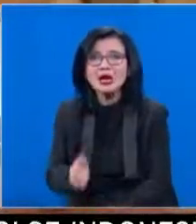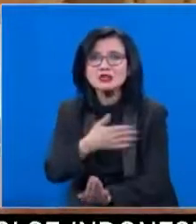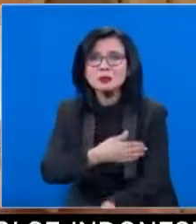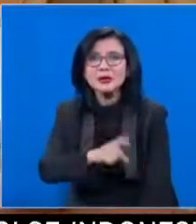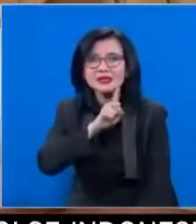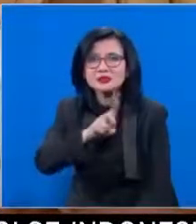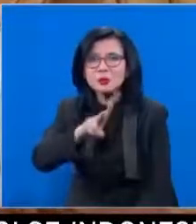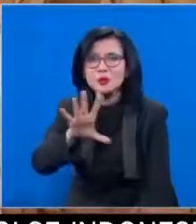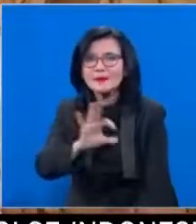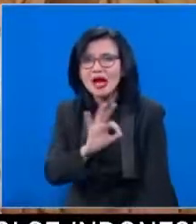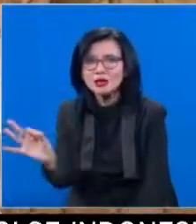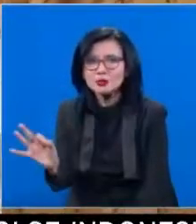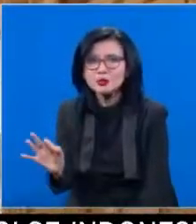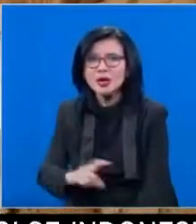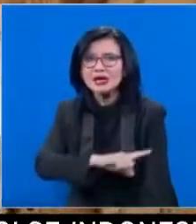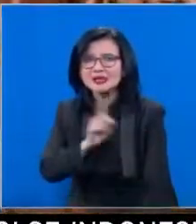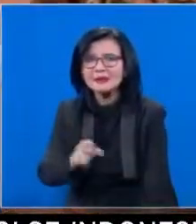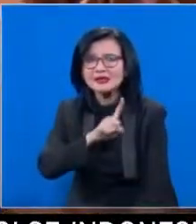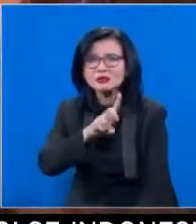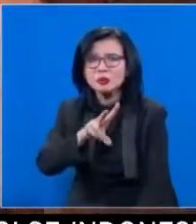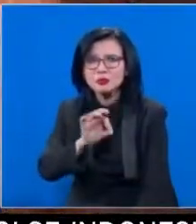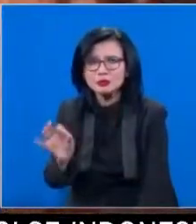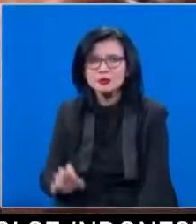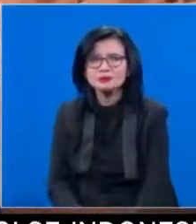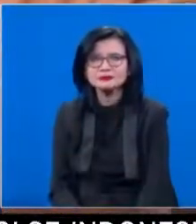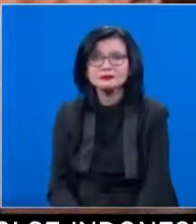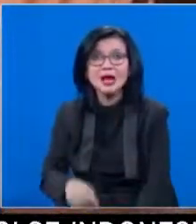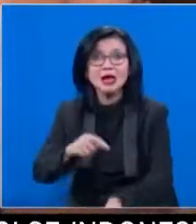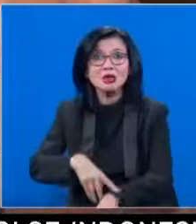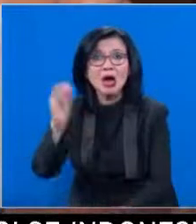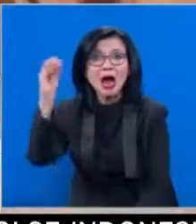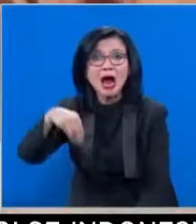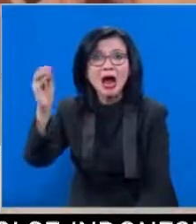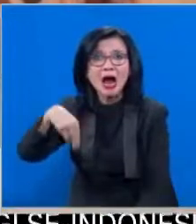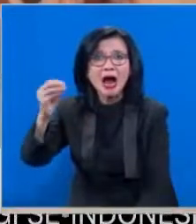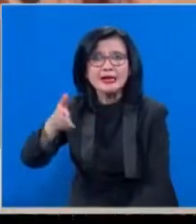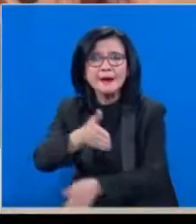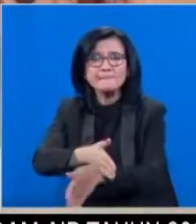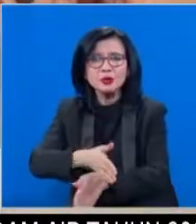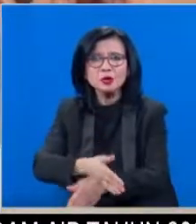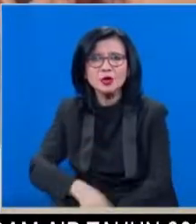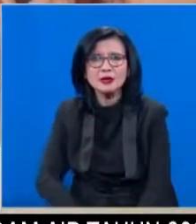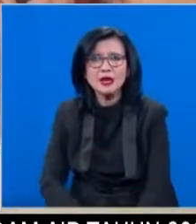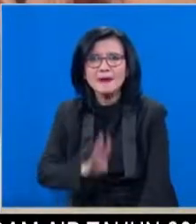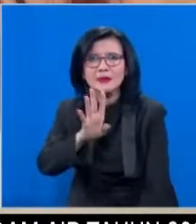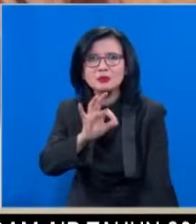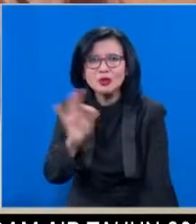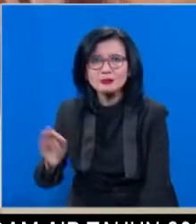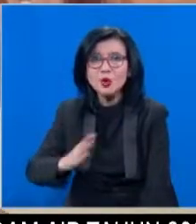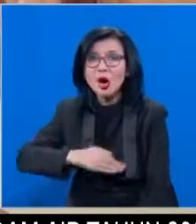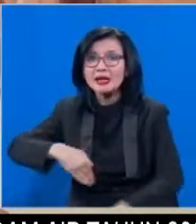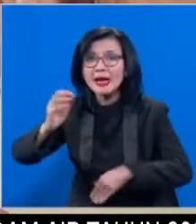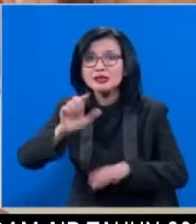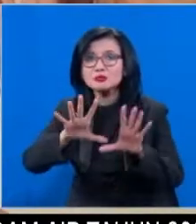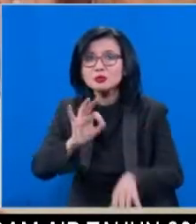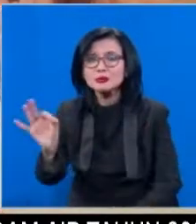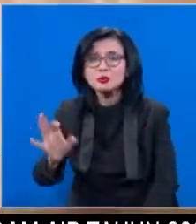125 3 130 ribu rupiah sementara untuk ayam foto dijual Rp40.000 per kilogram atau naik sekitar Rp10